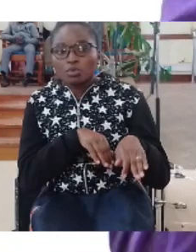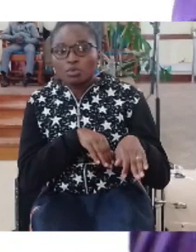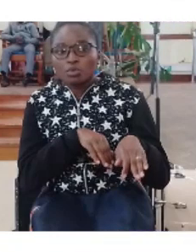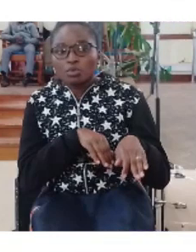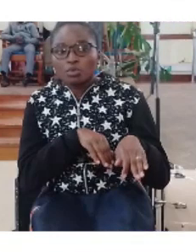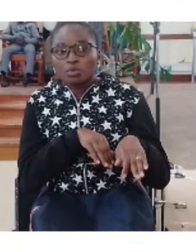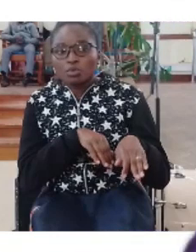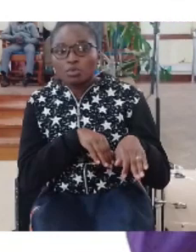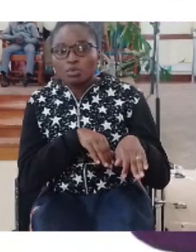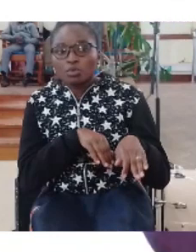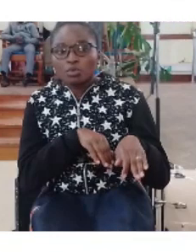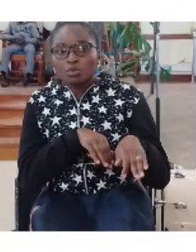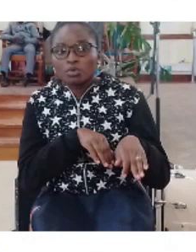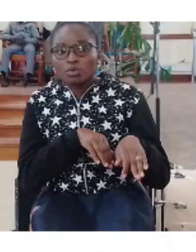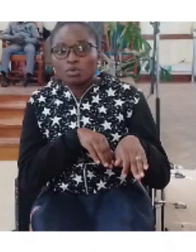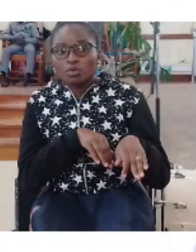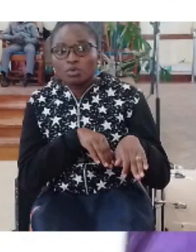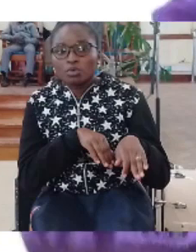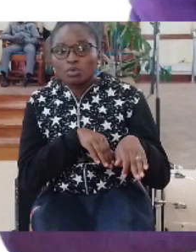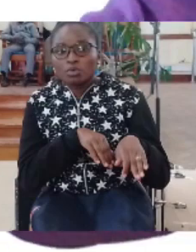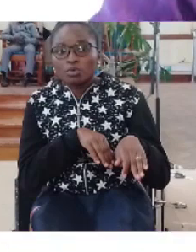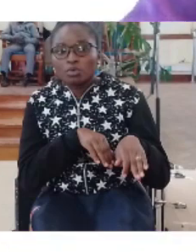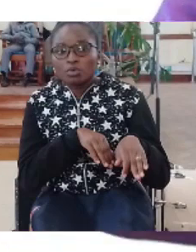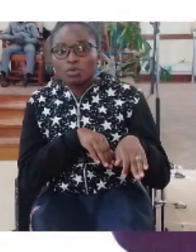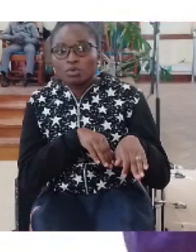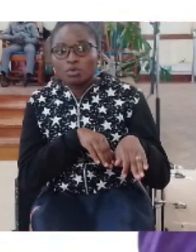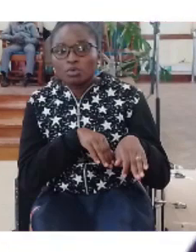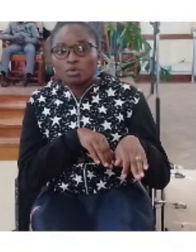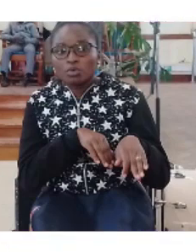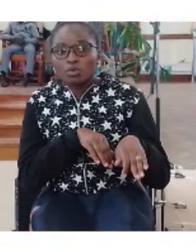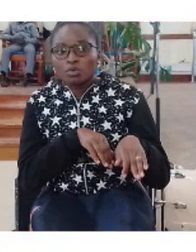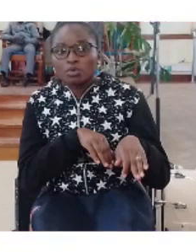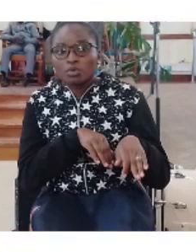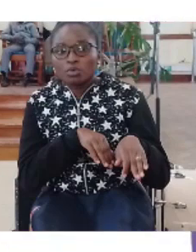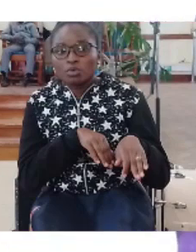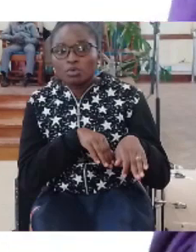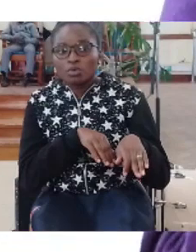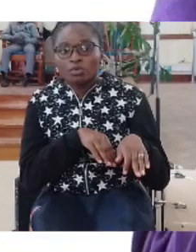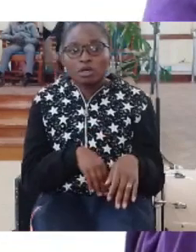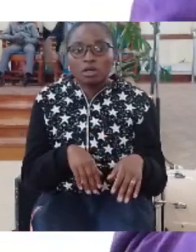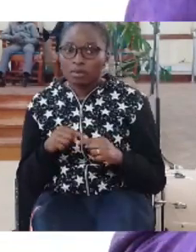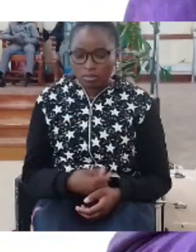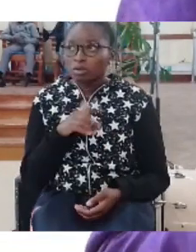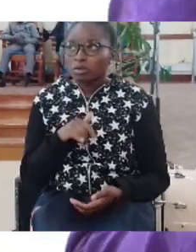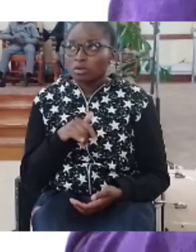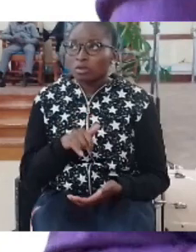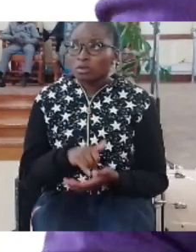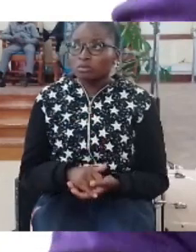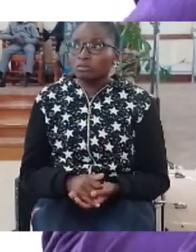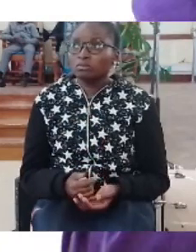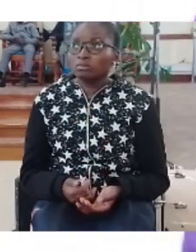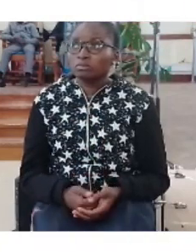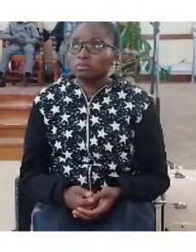na wira utaraumira biashara ni thukire ugekora iwa surrounded na noguo muthamaki kana ndungata